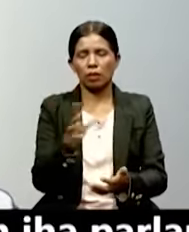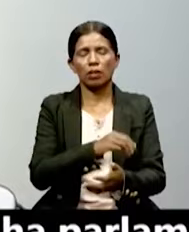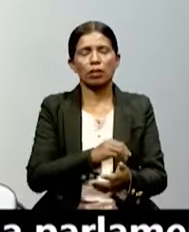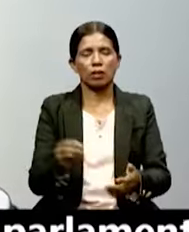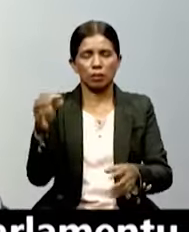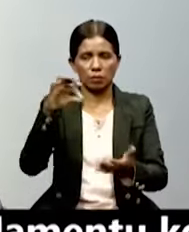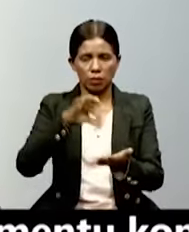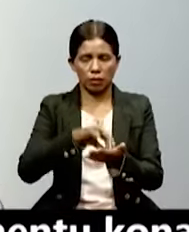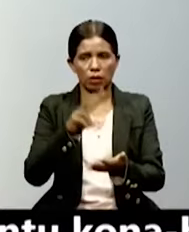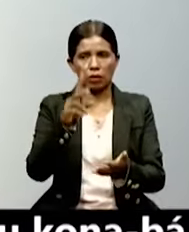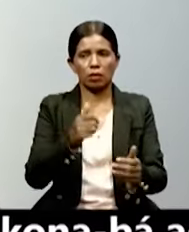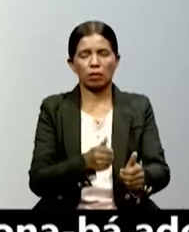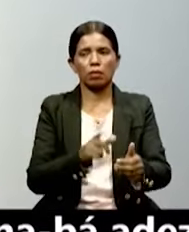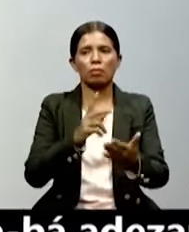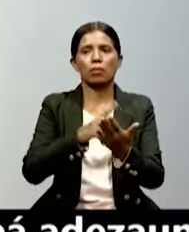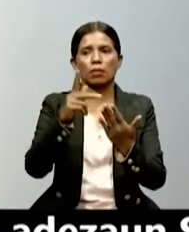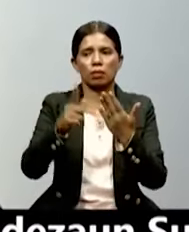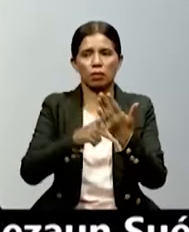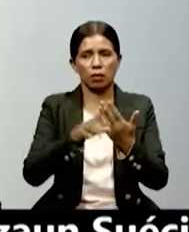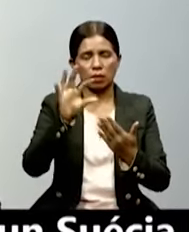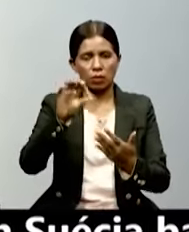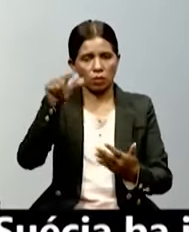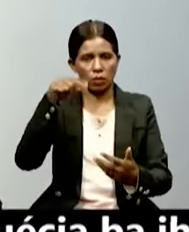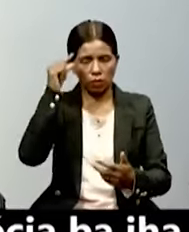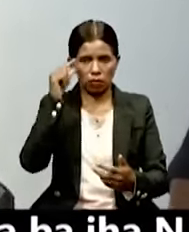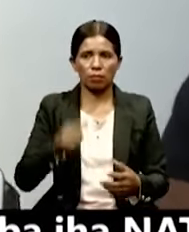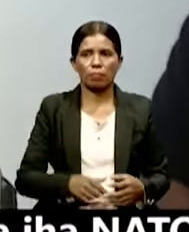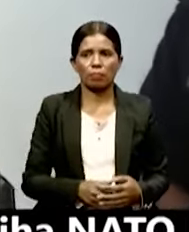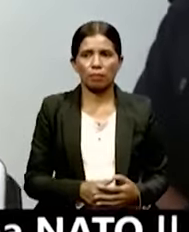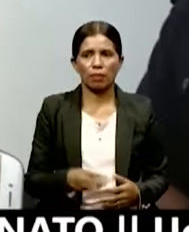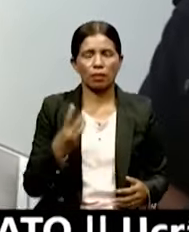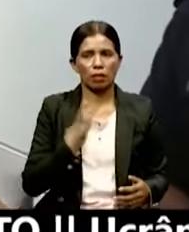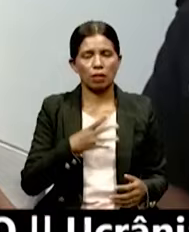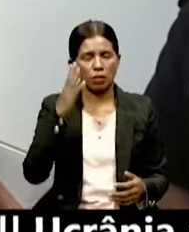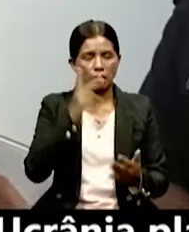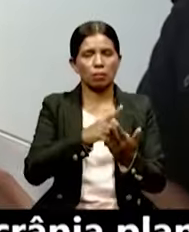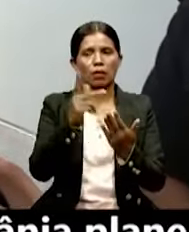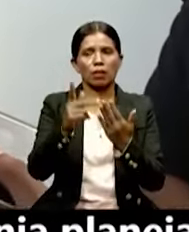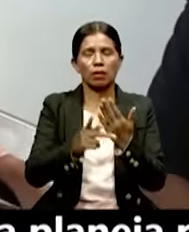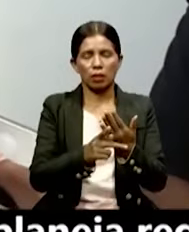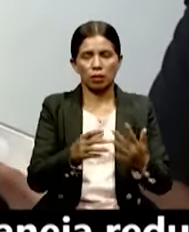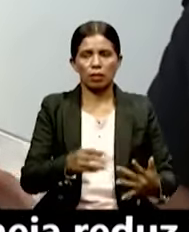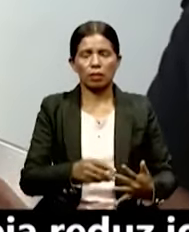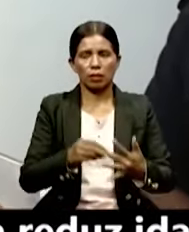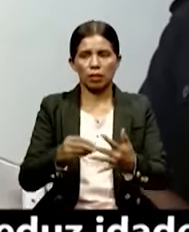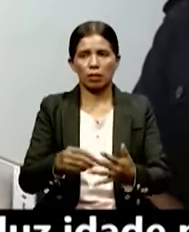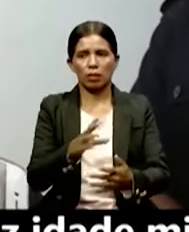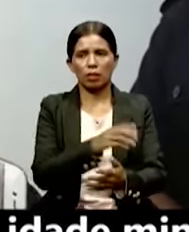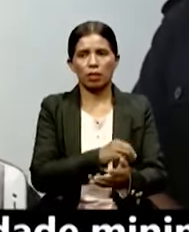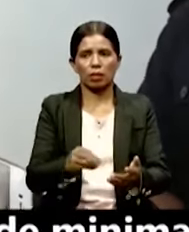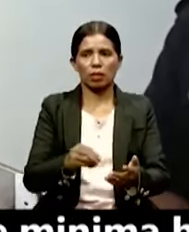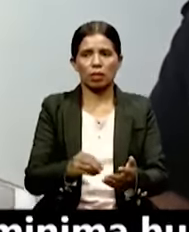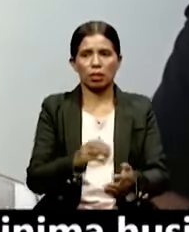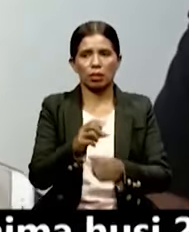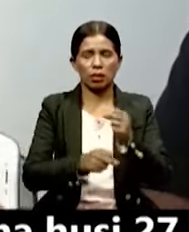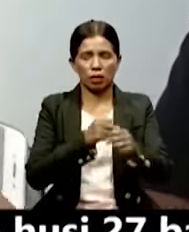fase, tu ir alinhamento programa vai no governo. Asa kaita tene, programa de esensial, mai tareba malaria, mai